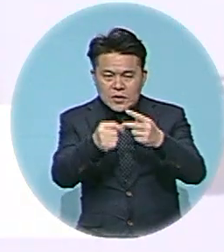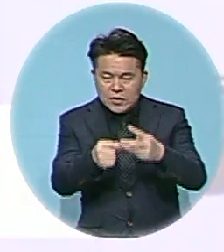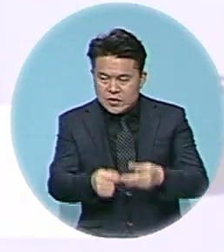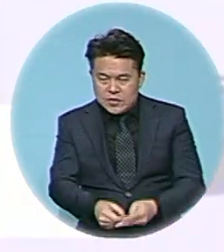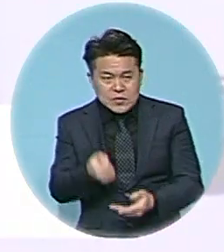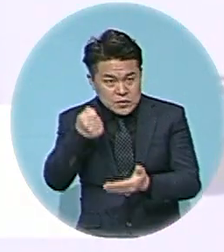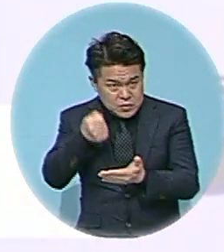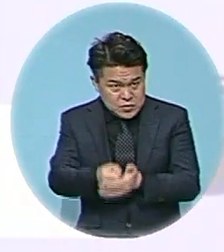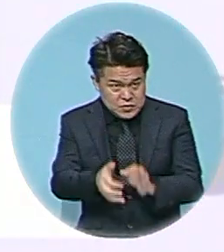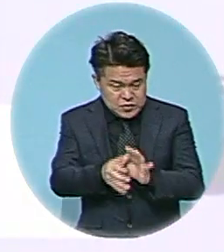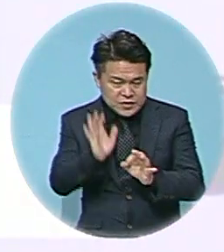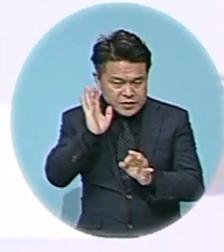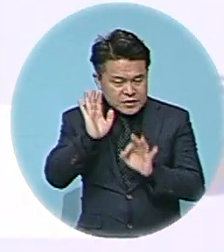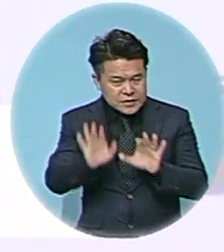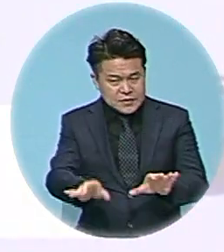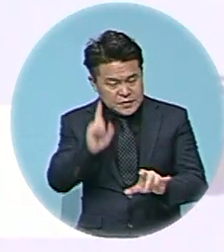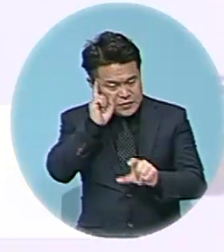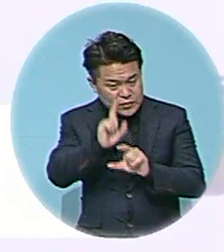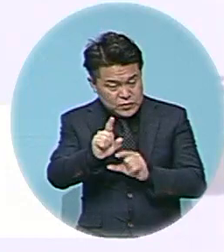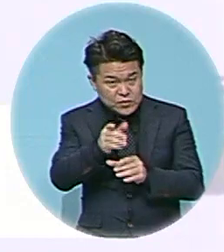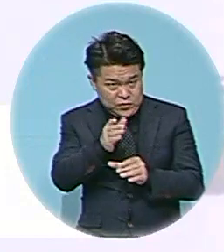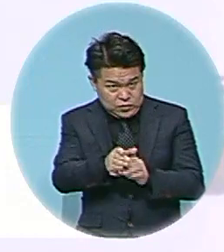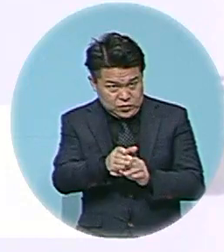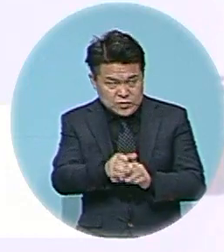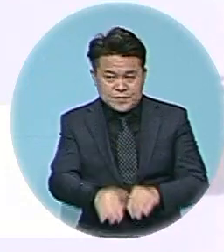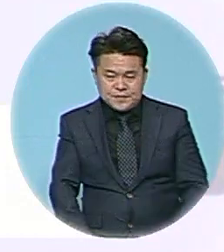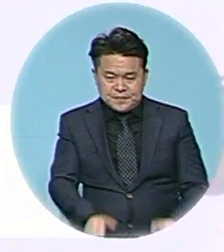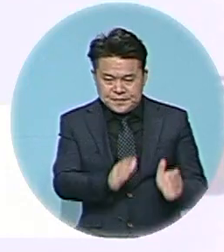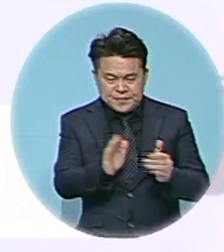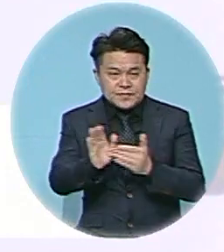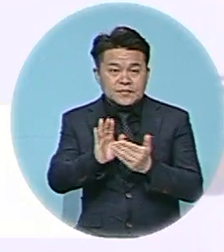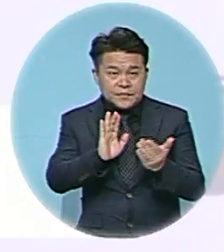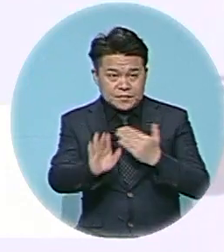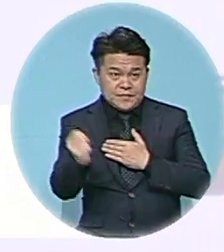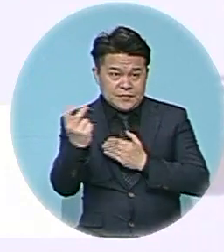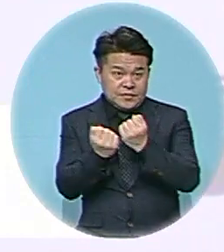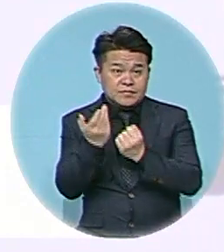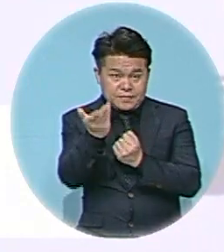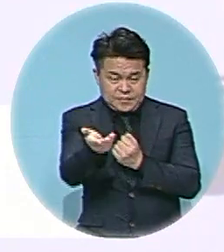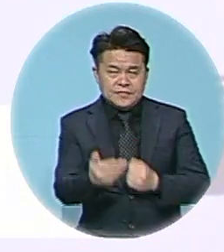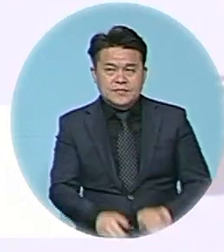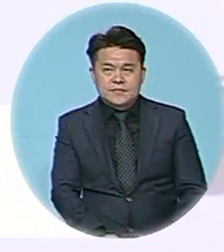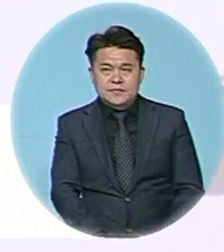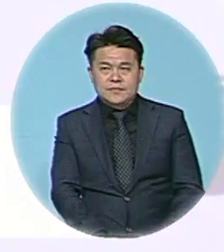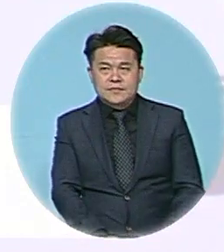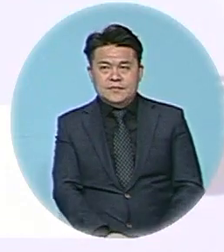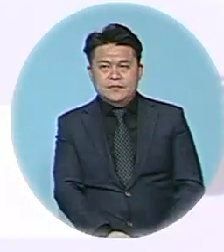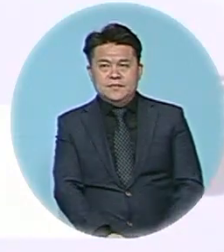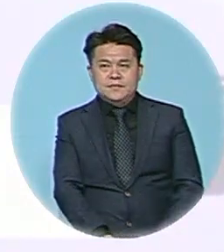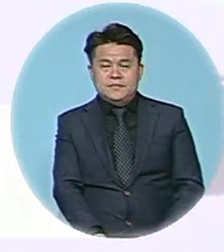것인지에 대해서는 고민하고 있으며 이에 대해서는 정리되는 대로 설명하도록 하겠습니다.